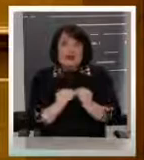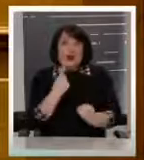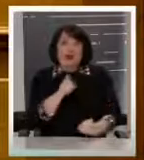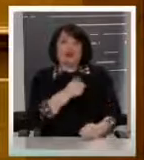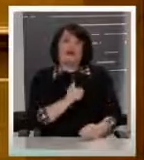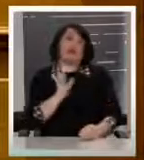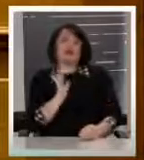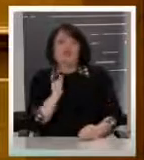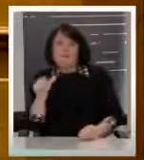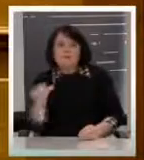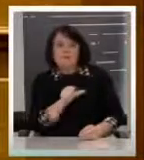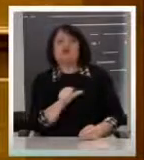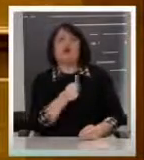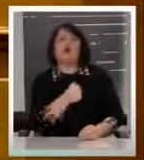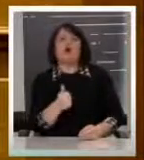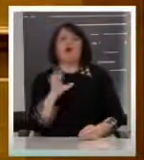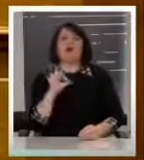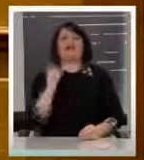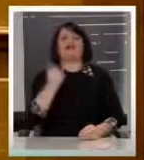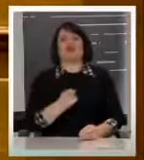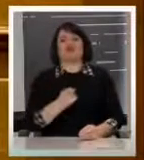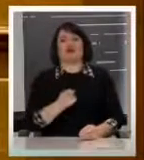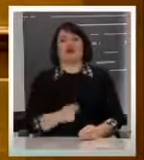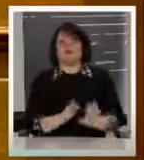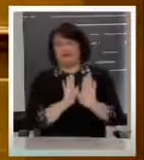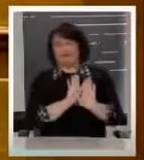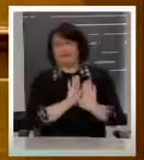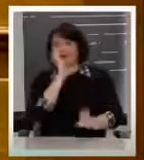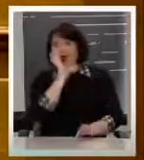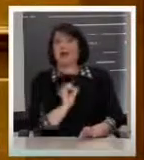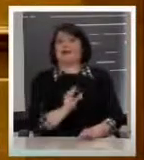Αυτή είναι η αλήθεια. Και